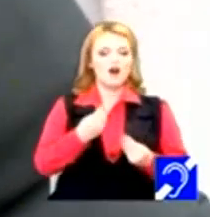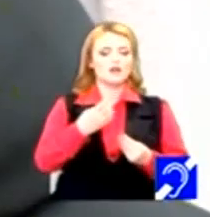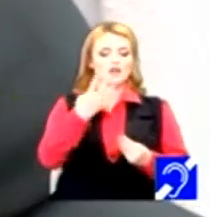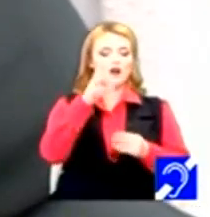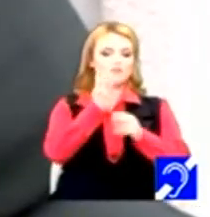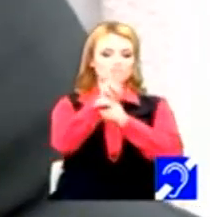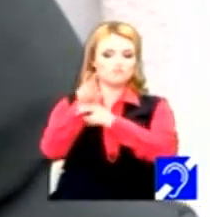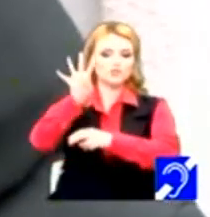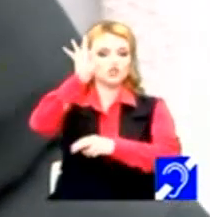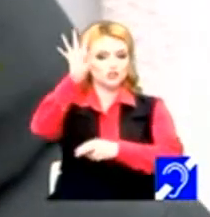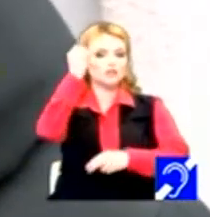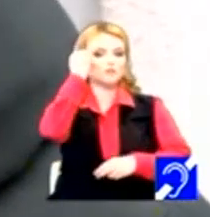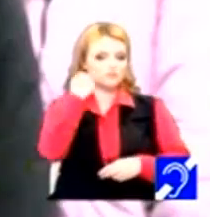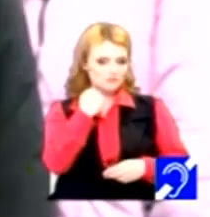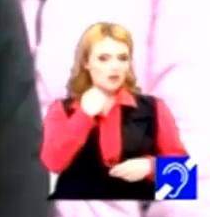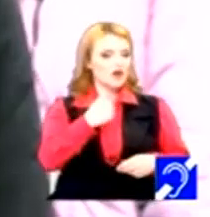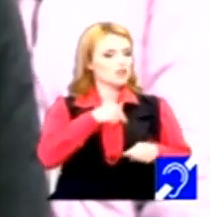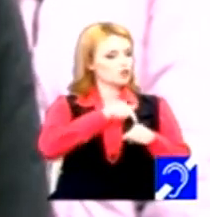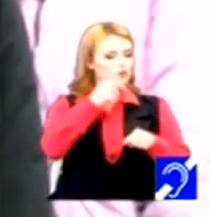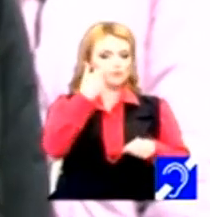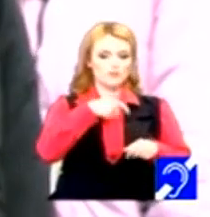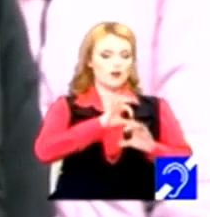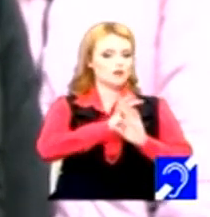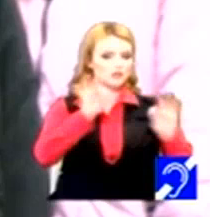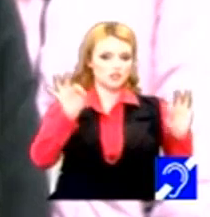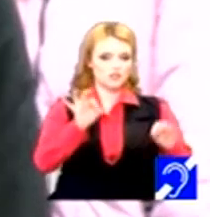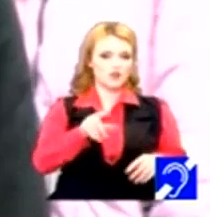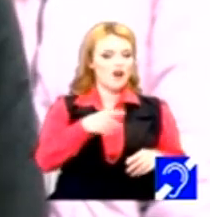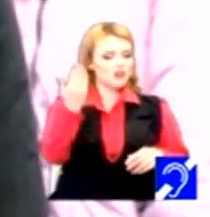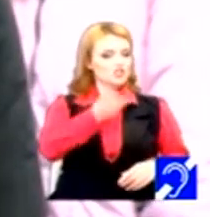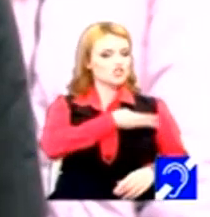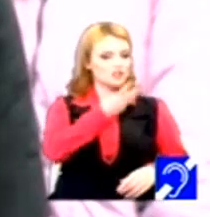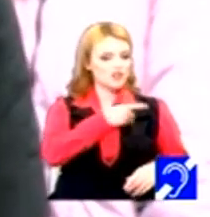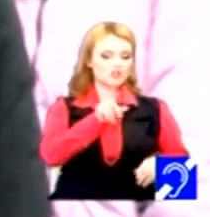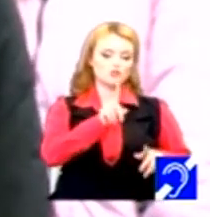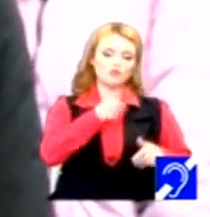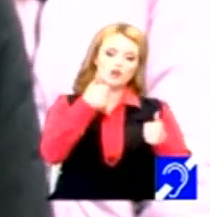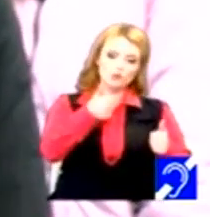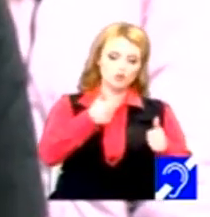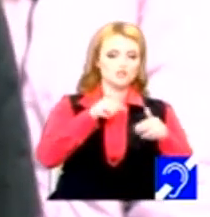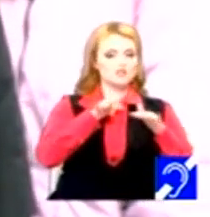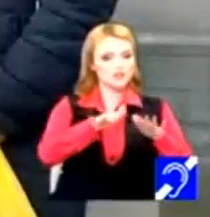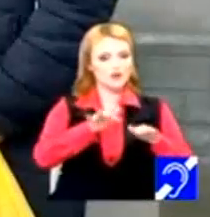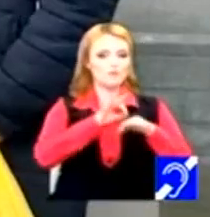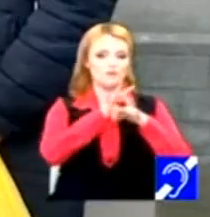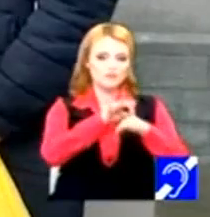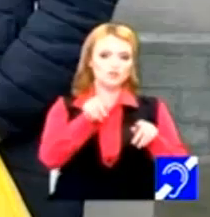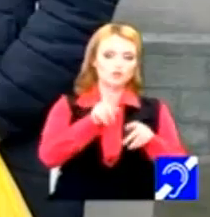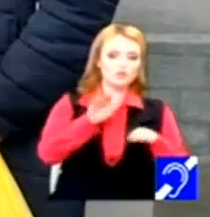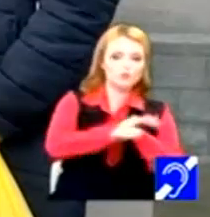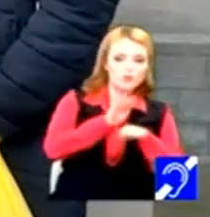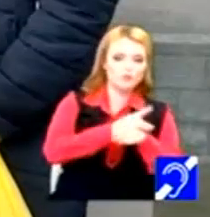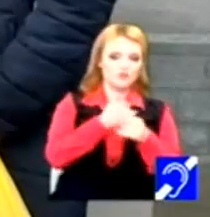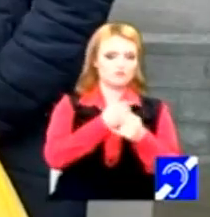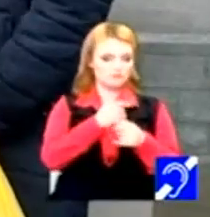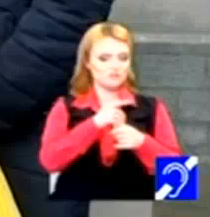sufletește satisfăcută și cred că fac un bine. Dorința tinerilor de a face bine i-a inspirat părintelui paroh Sorin Huluța ideea de a oferi